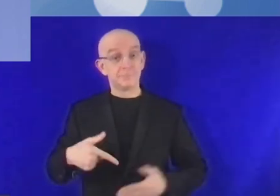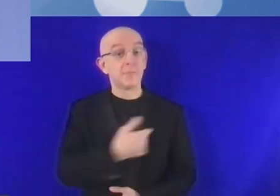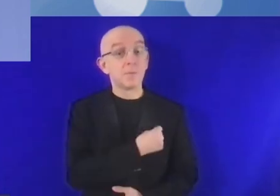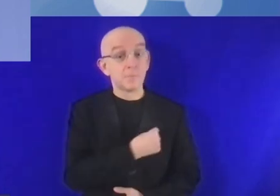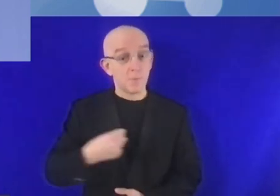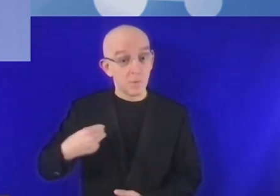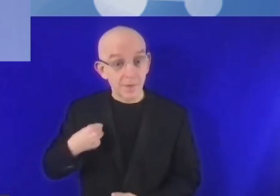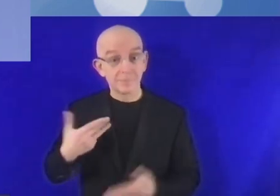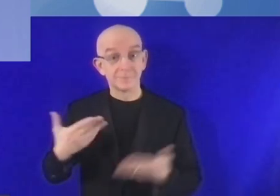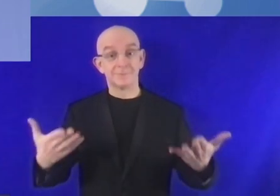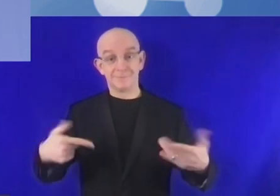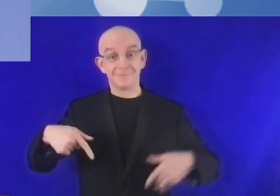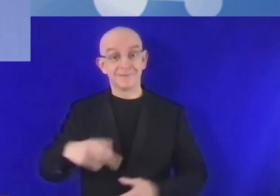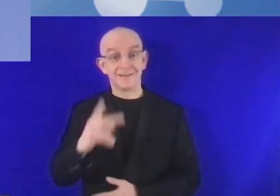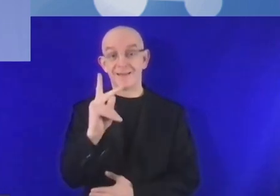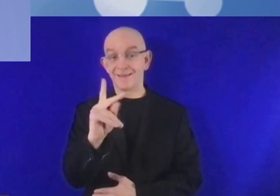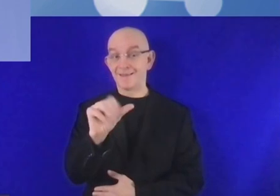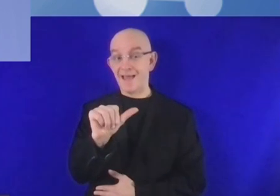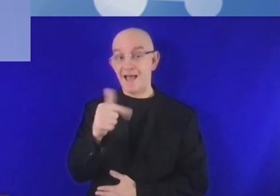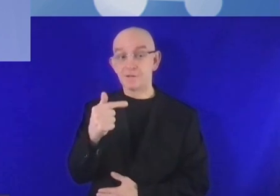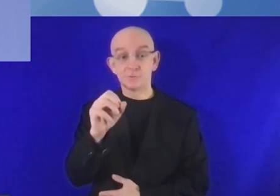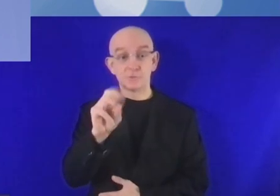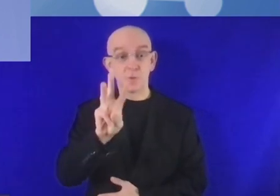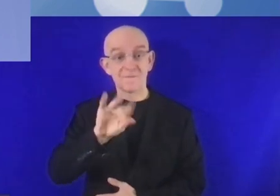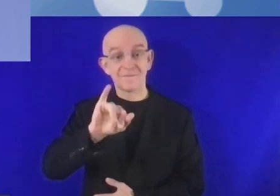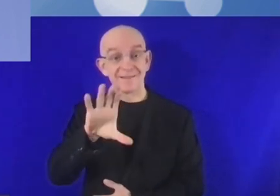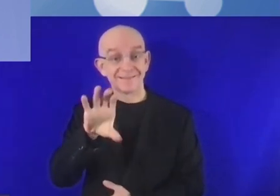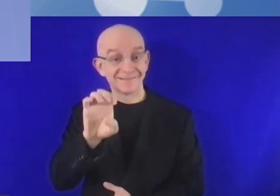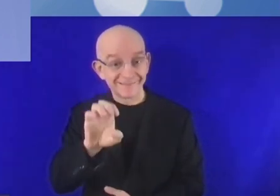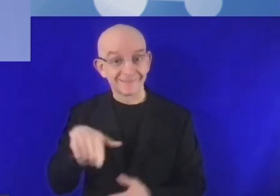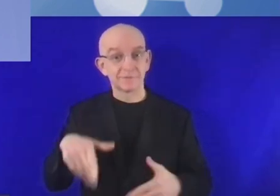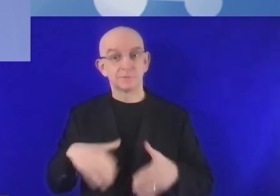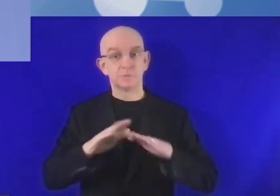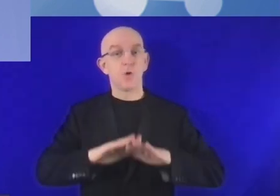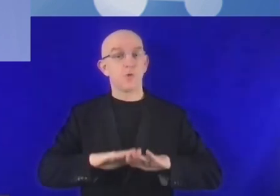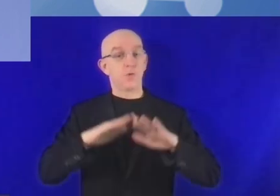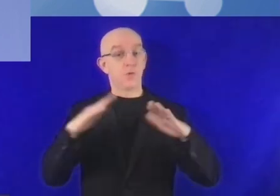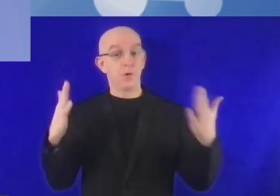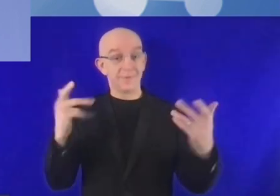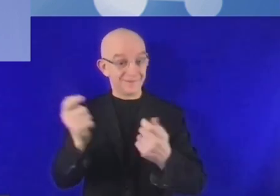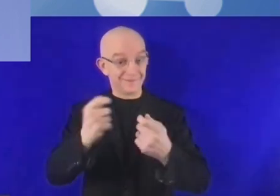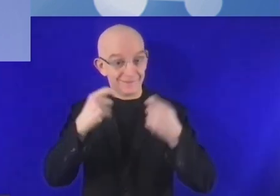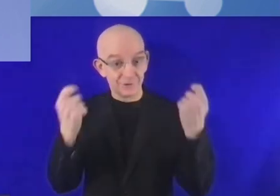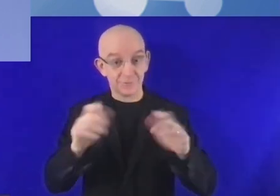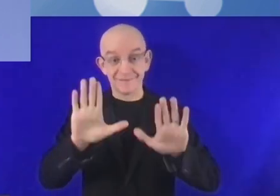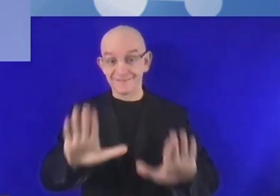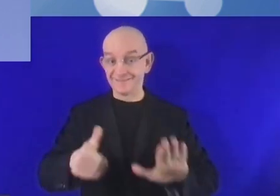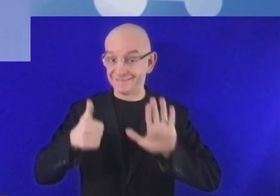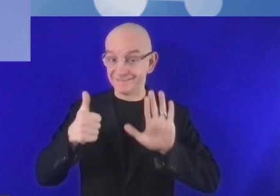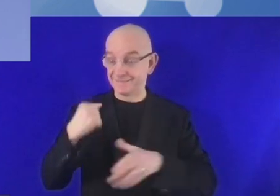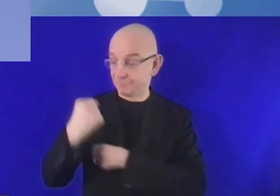na ceremonii otwarcia 16. dorocznego szczytu cyfrowego